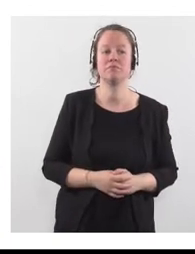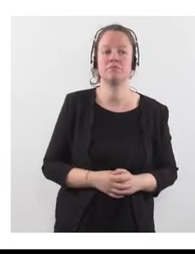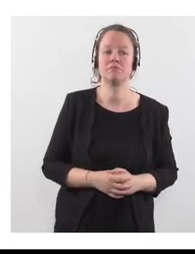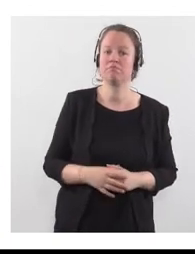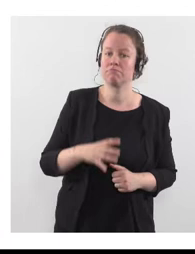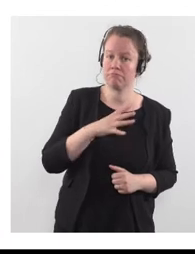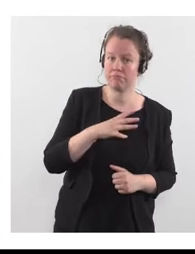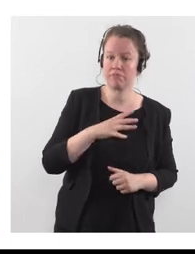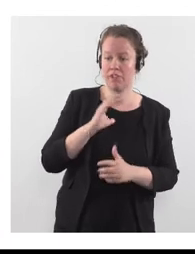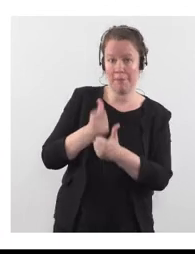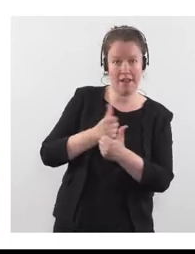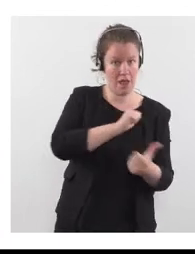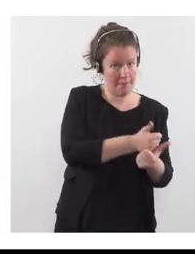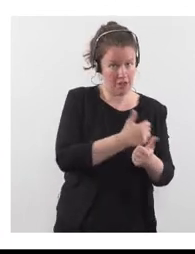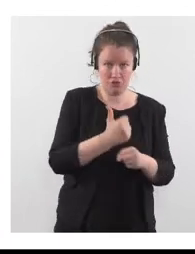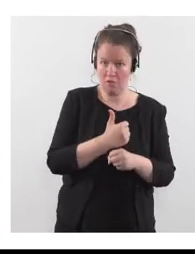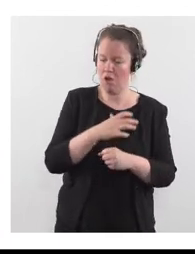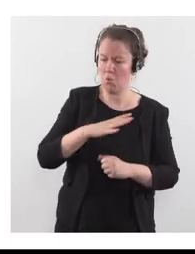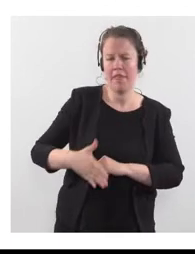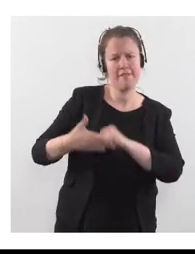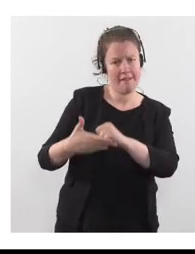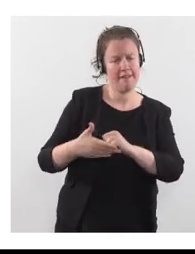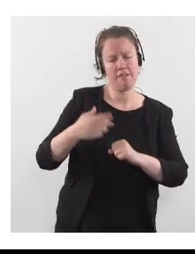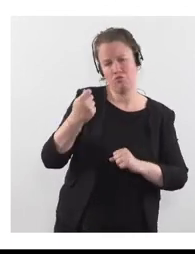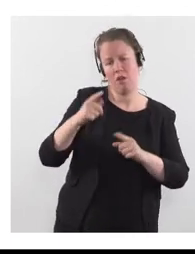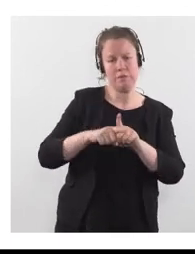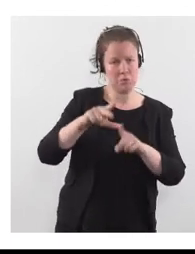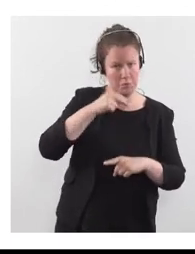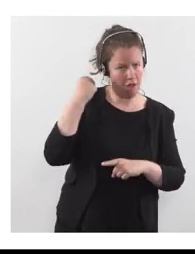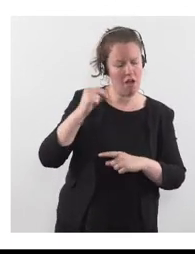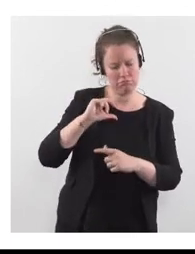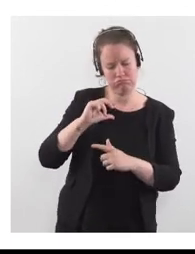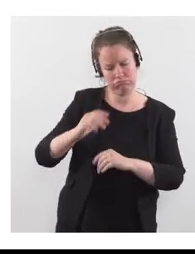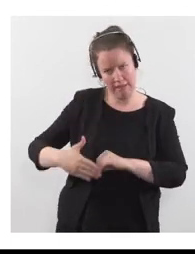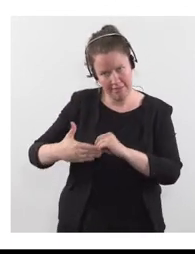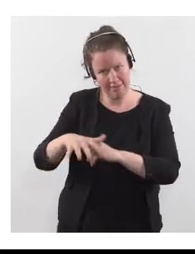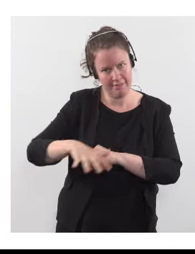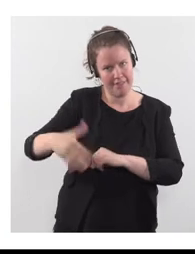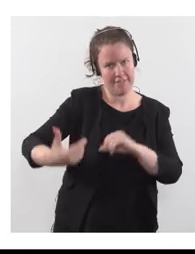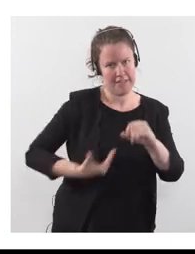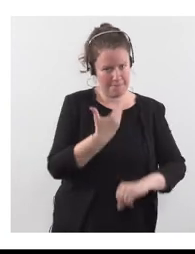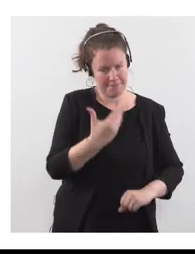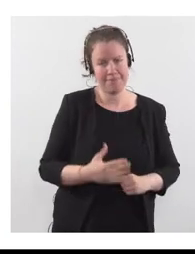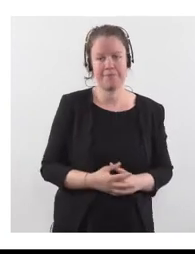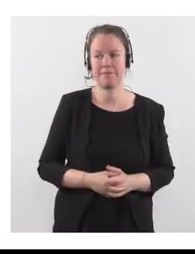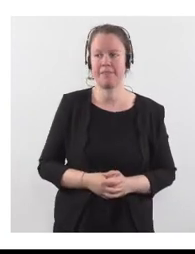apporté l'assistance nécessaire pour l'appel vers la prochaine cour. Dans cette cour, l'un des cas